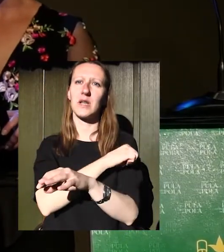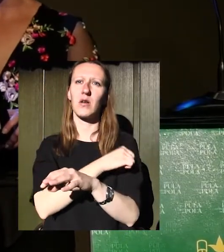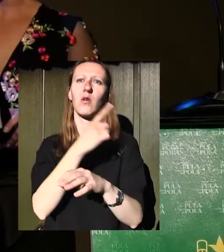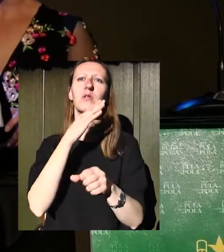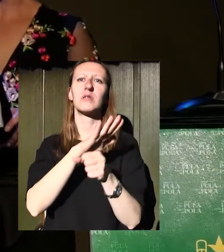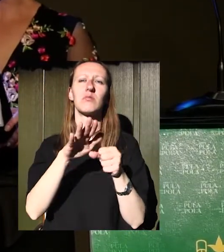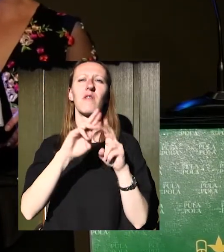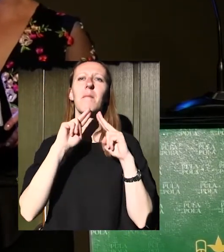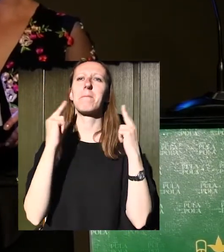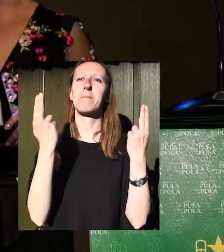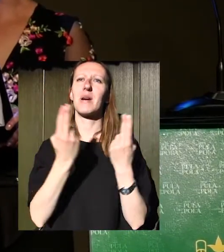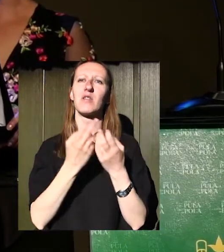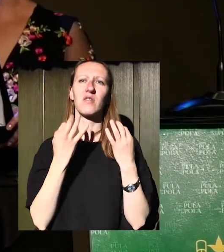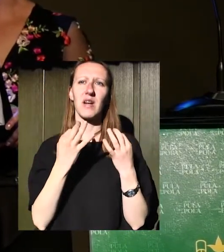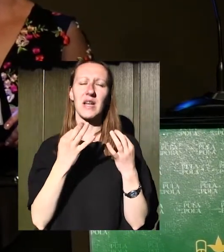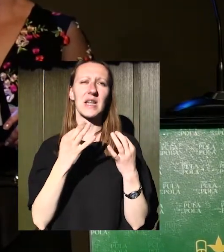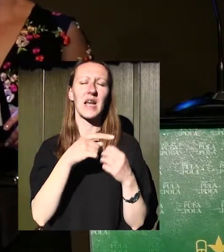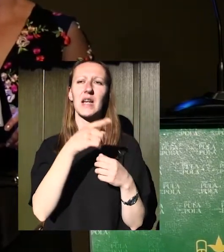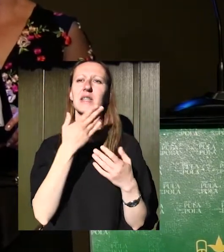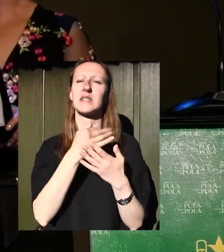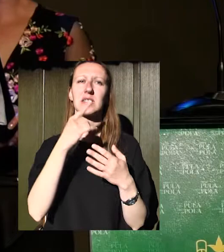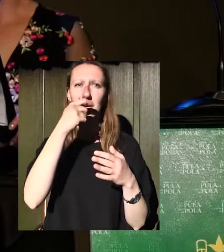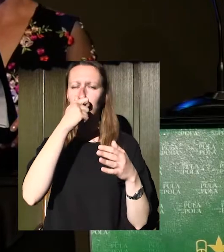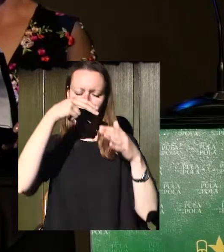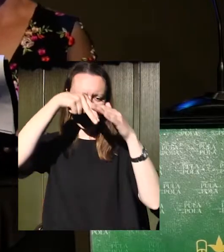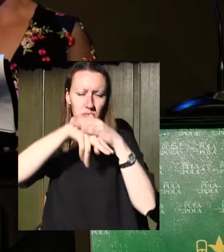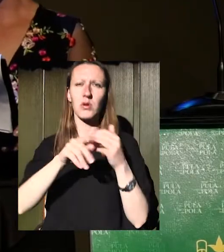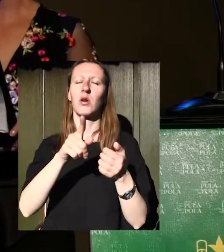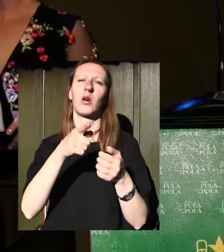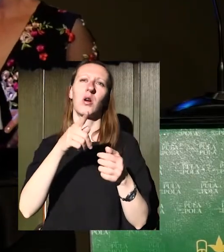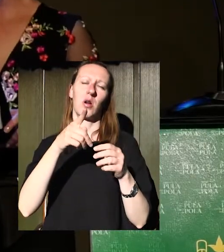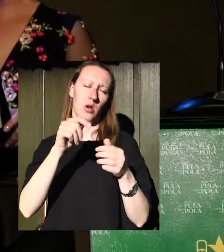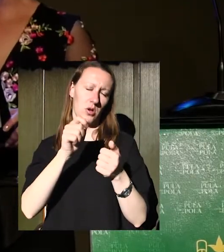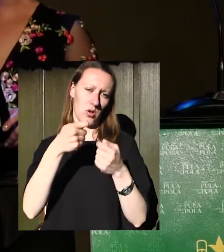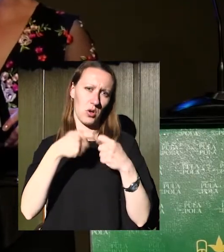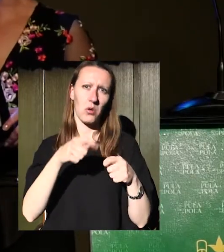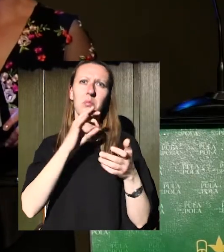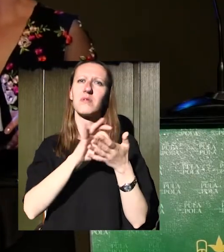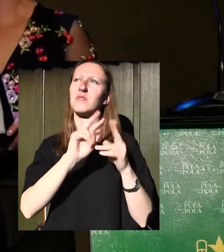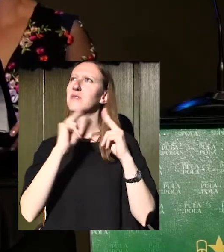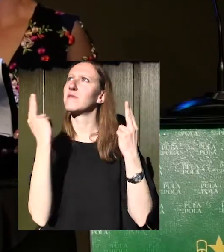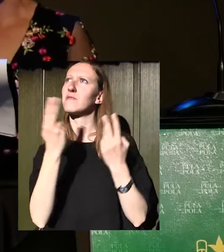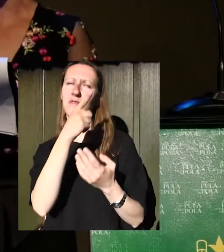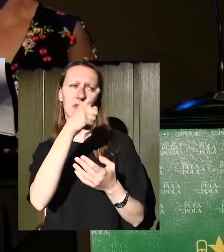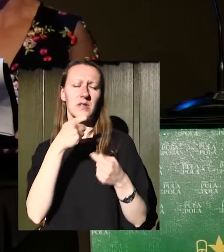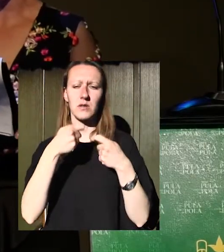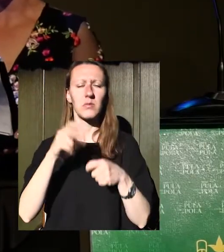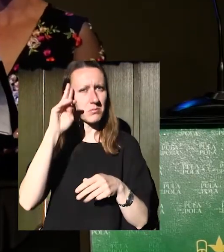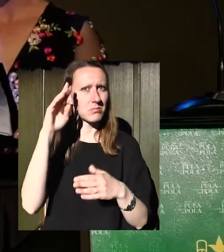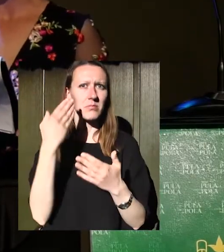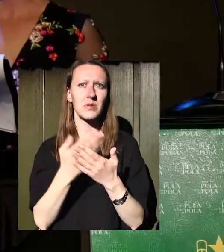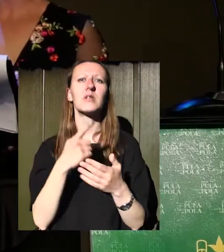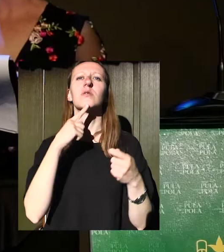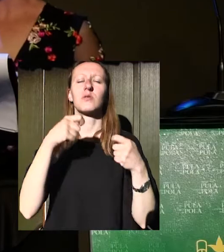2018. godine ispunjava međunarodne standarde kvalitete za ronilačke klubove propisane od vodećih svjetskih